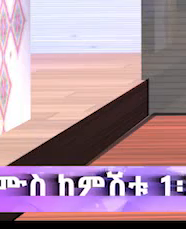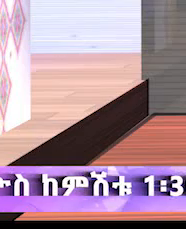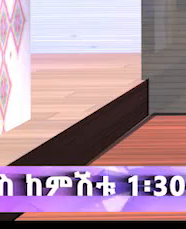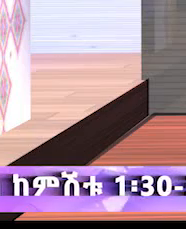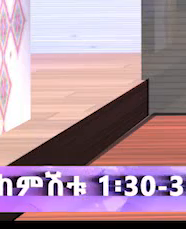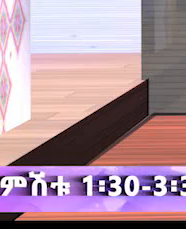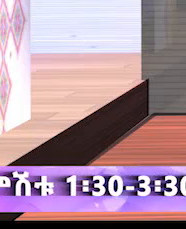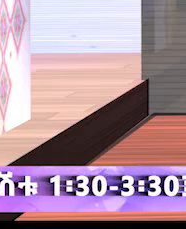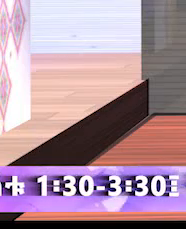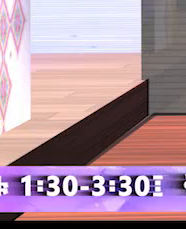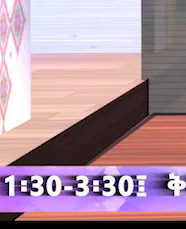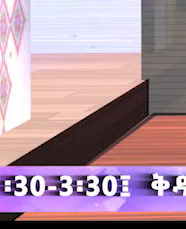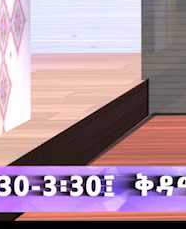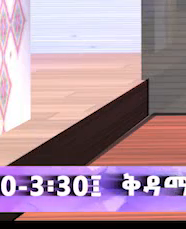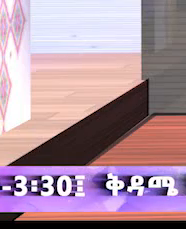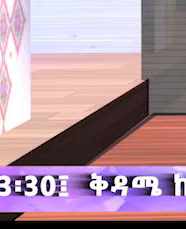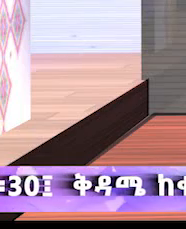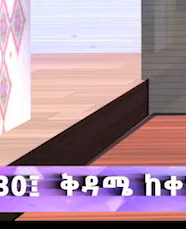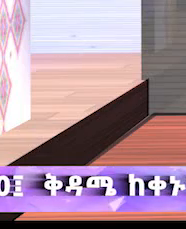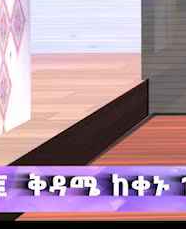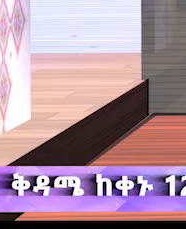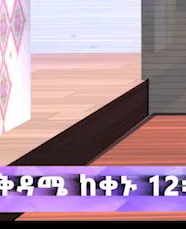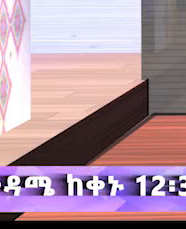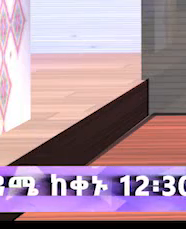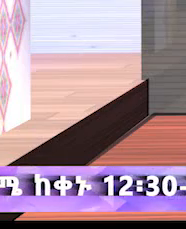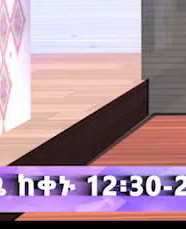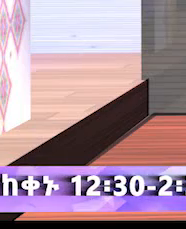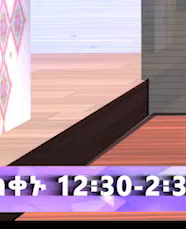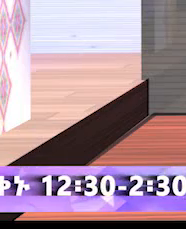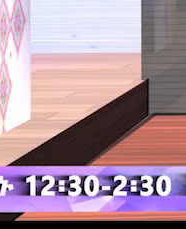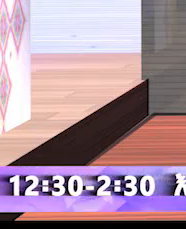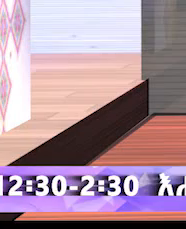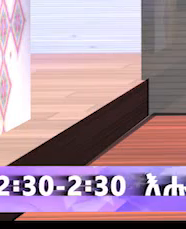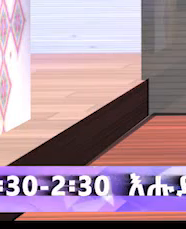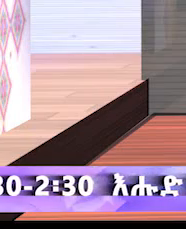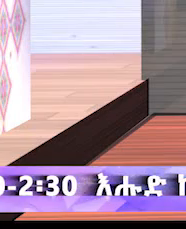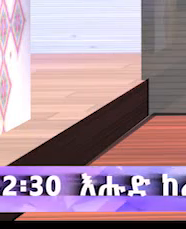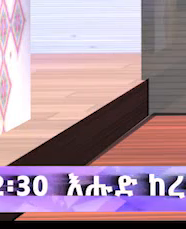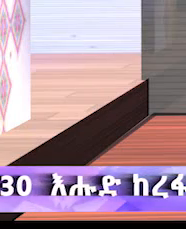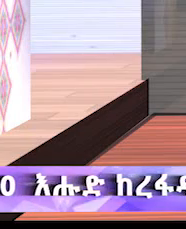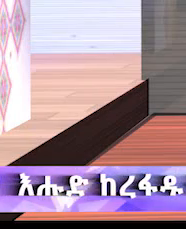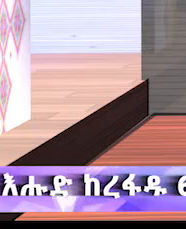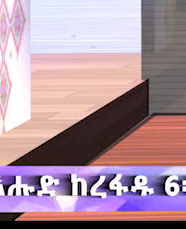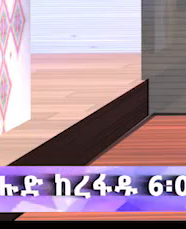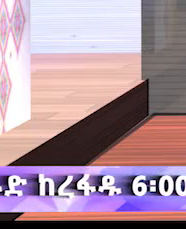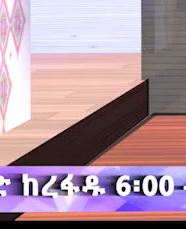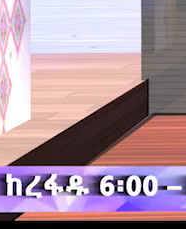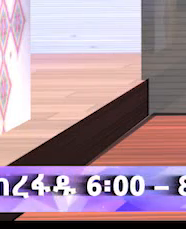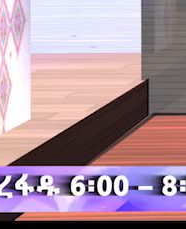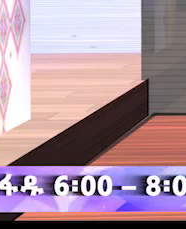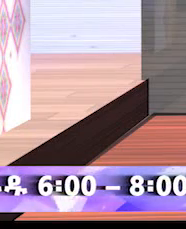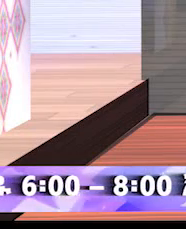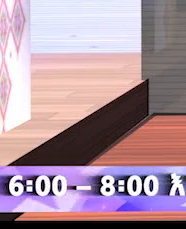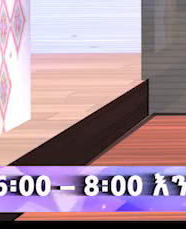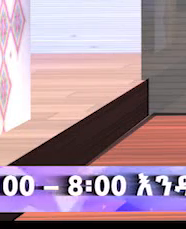ተደርጎ ነበር። ከዛም ከነበሩት መራህ ግብሮች ላይ ምክረ አበው የተባለ መራህ ግብር ነበር። እሱን ወደናንተ